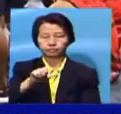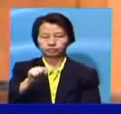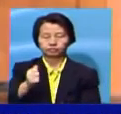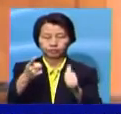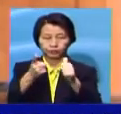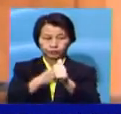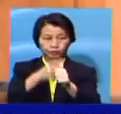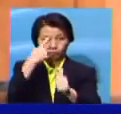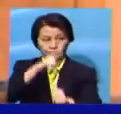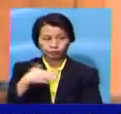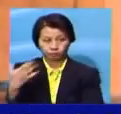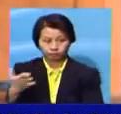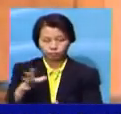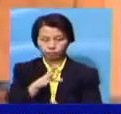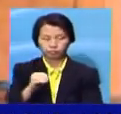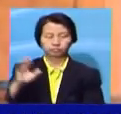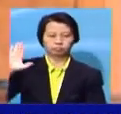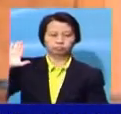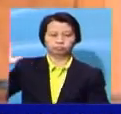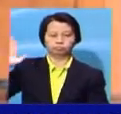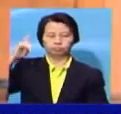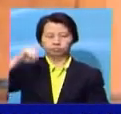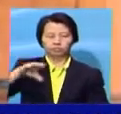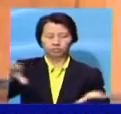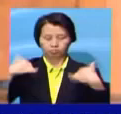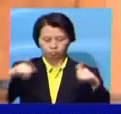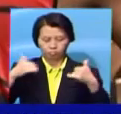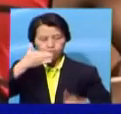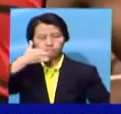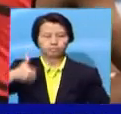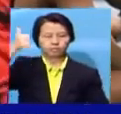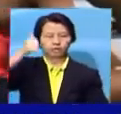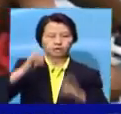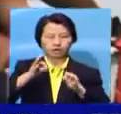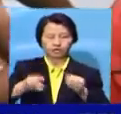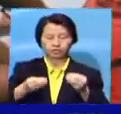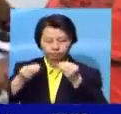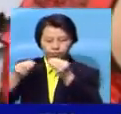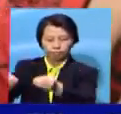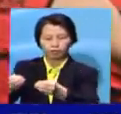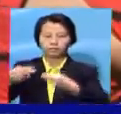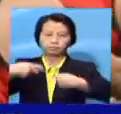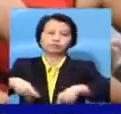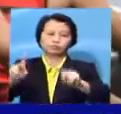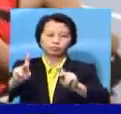pertama buatnya dan berikrar untuk memberikan aksi terbaik jika diberi